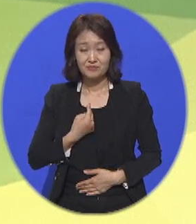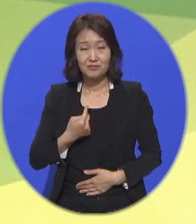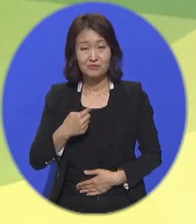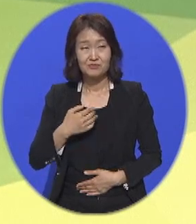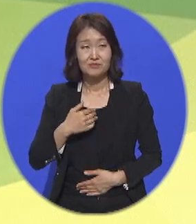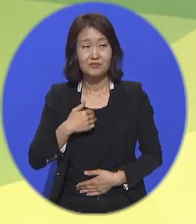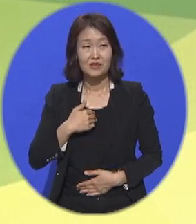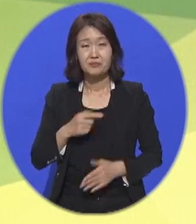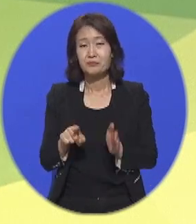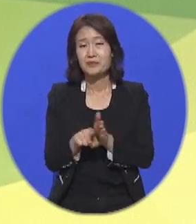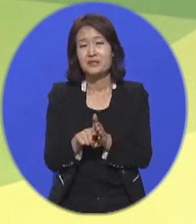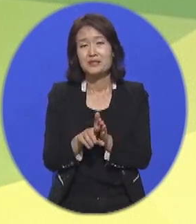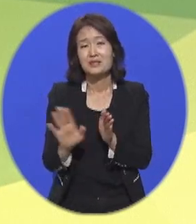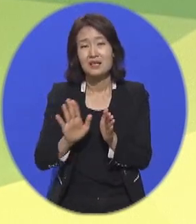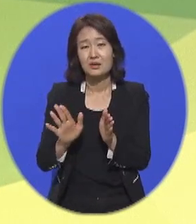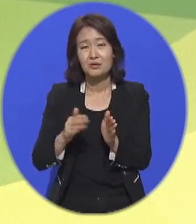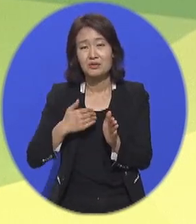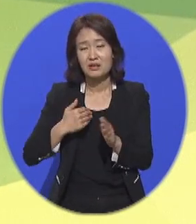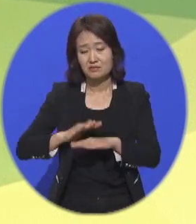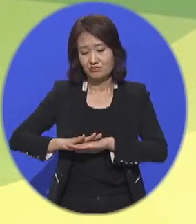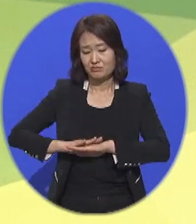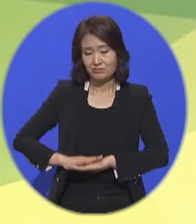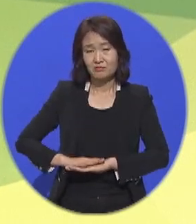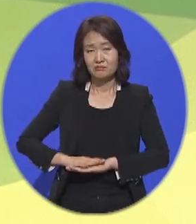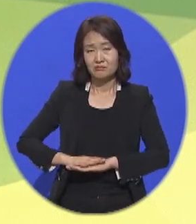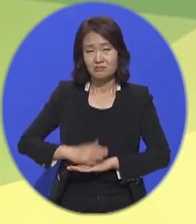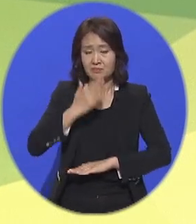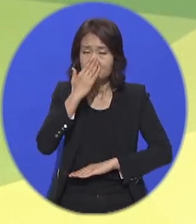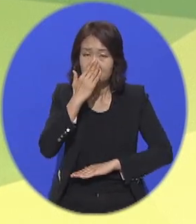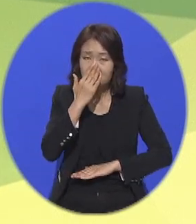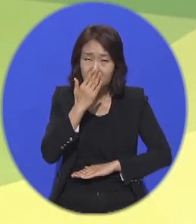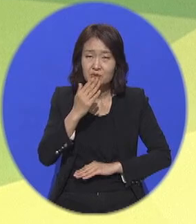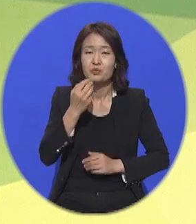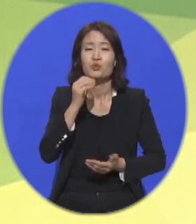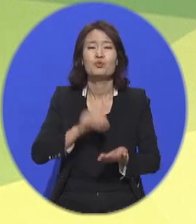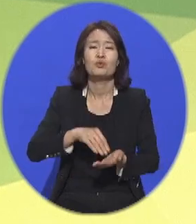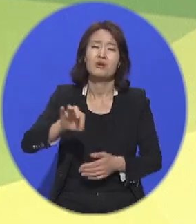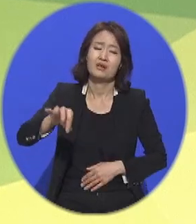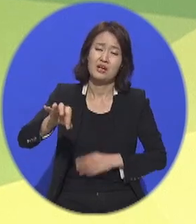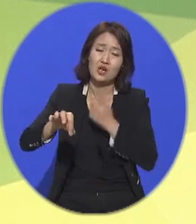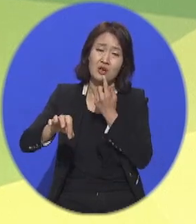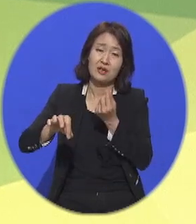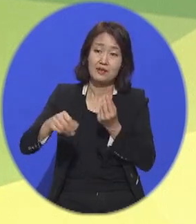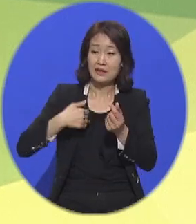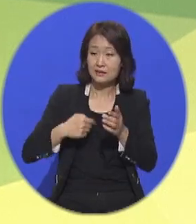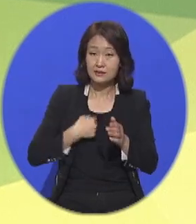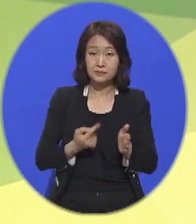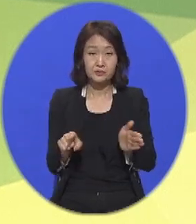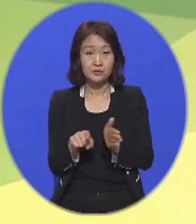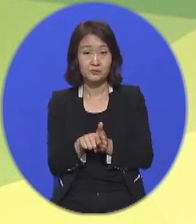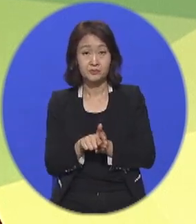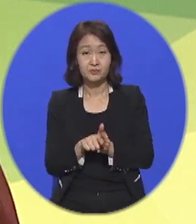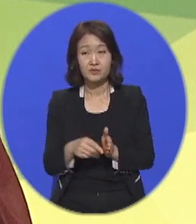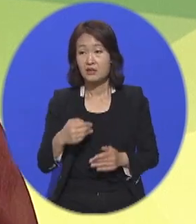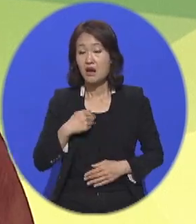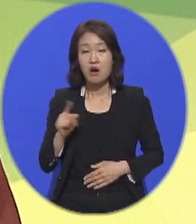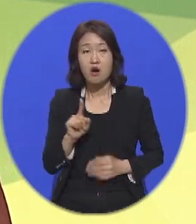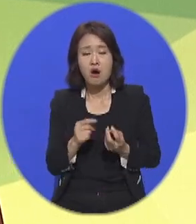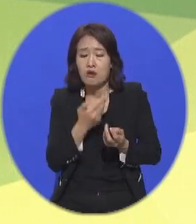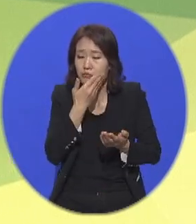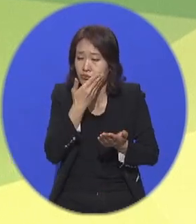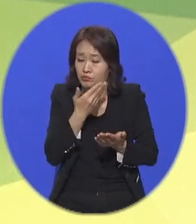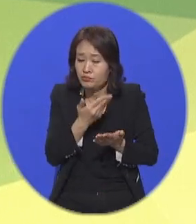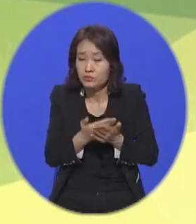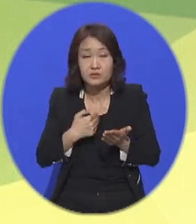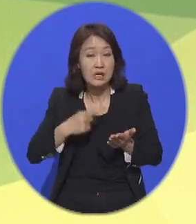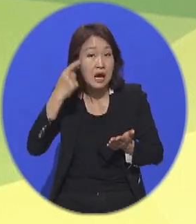스스로 믿지 않고 내를 낮추고 있다면 한갓 돌멩이입니다. 그러나 내 자신을 믿고 내가 어떤 것을 나한테 귀하게